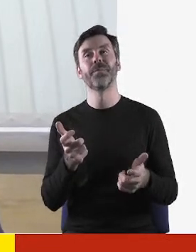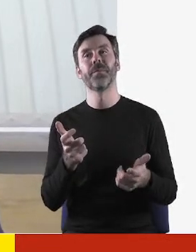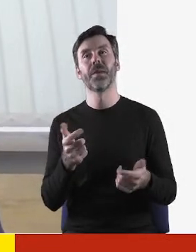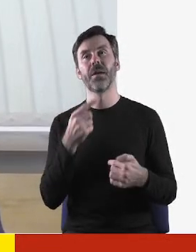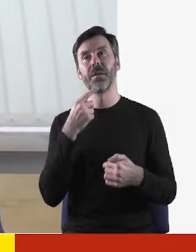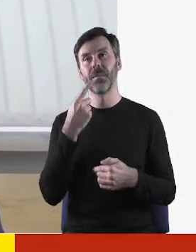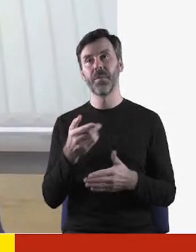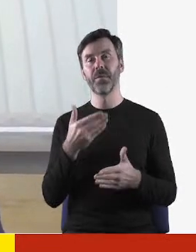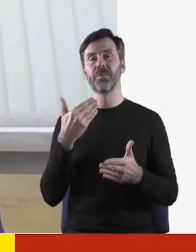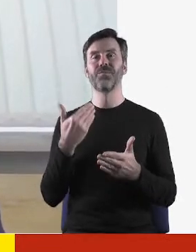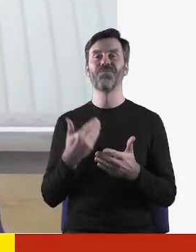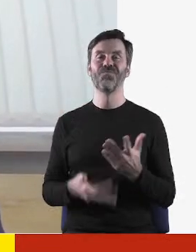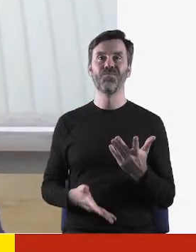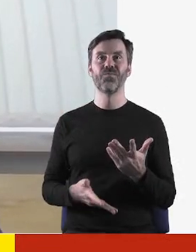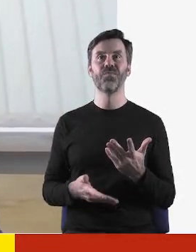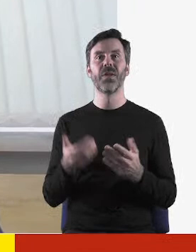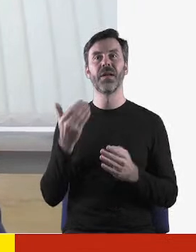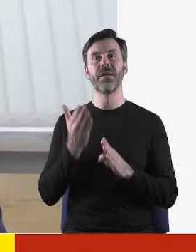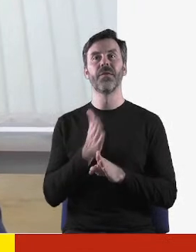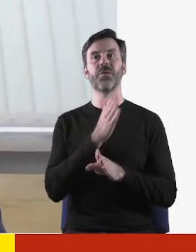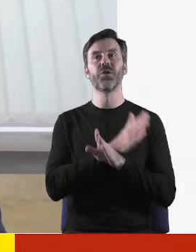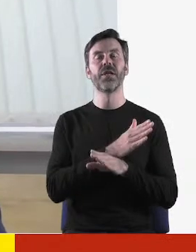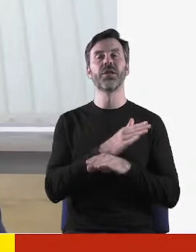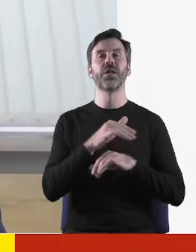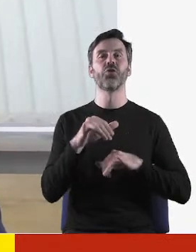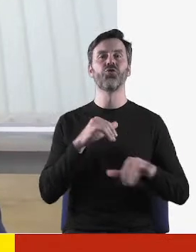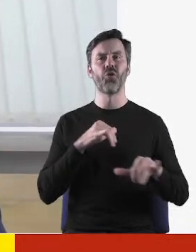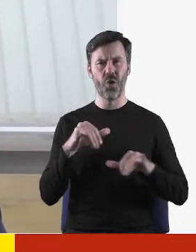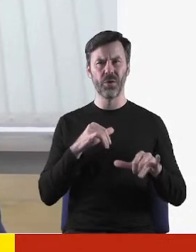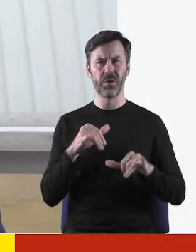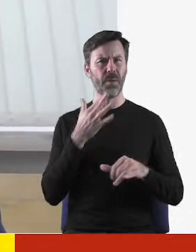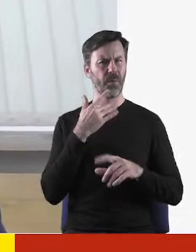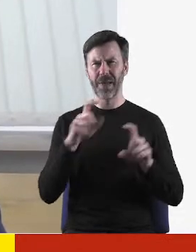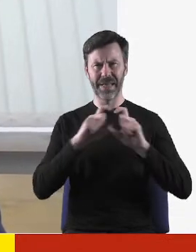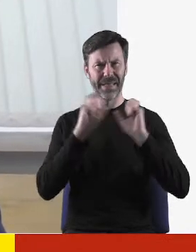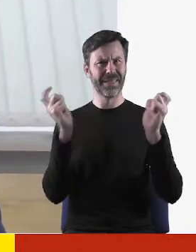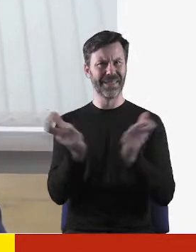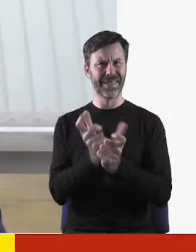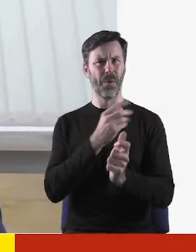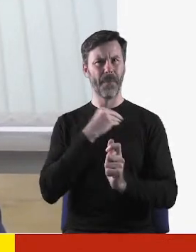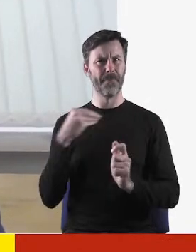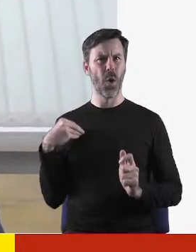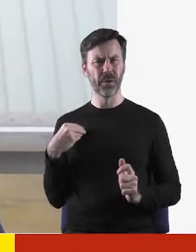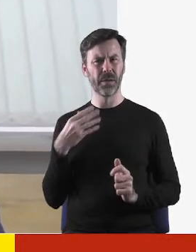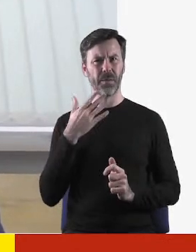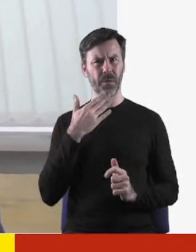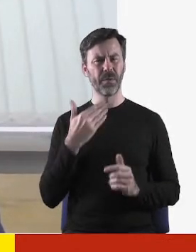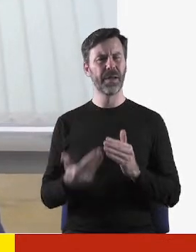powiedzieć, rządy, to mówię w skali kraju teraz, bo to była taka procedura,